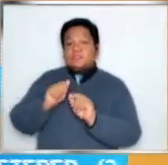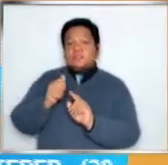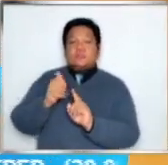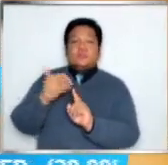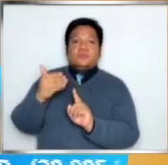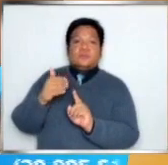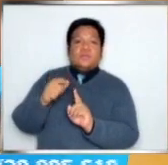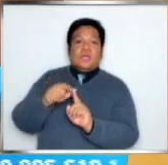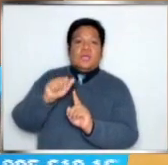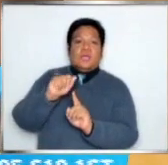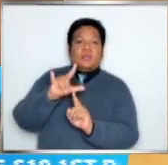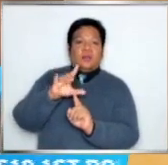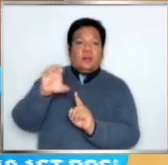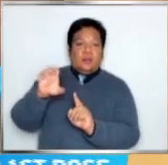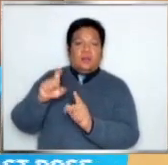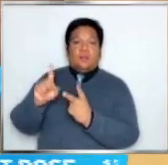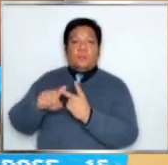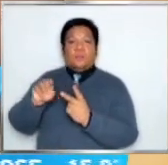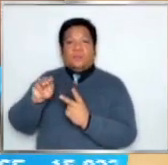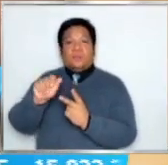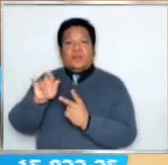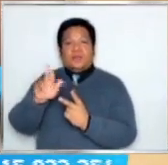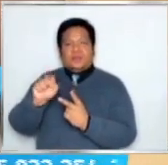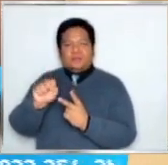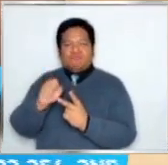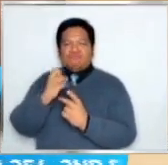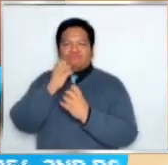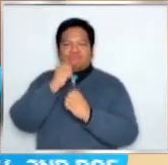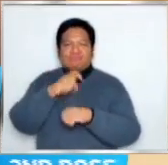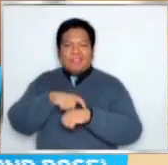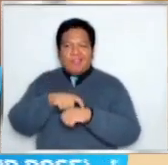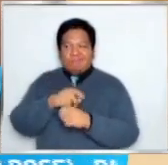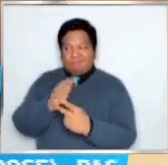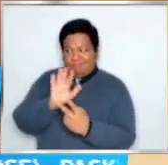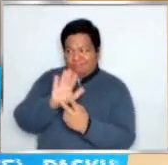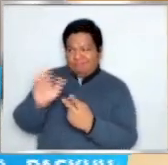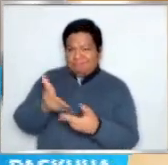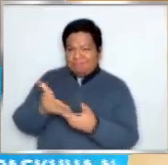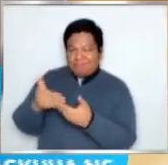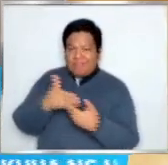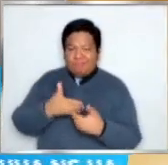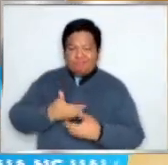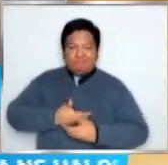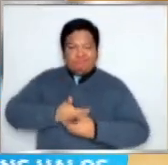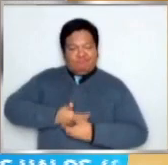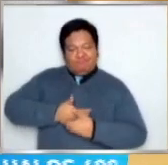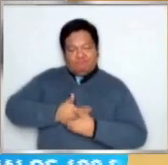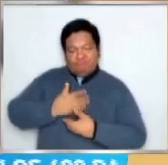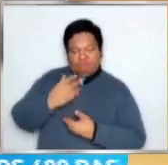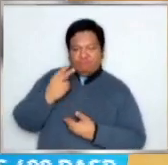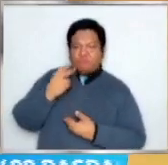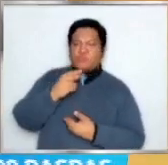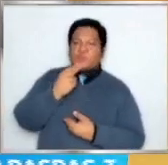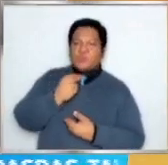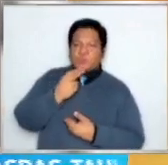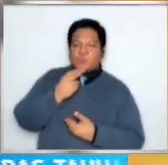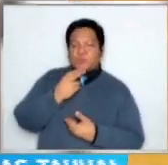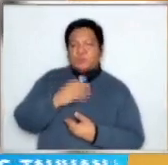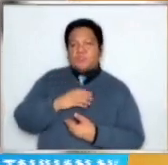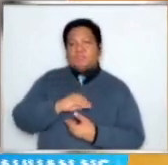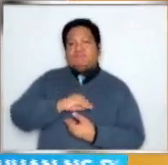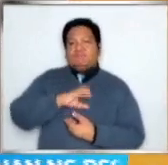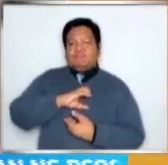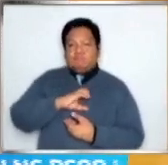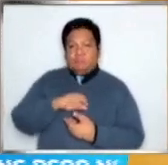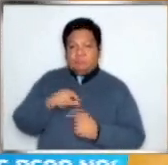Maricris Garcia ang makitang matulog ang kanika nilang baby sa kanilang dibdib. Nakatulog na nga si Baby Zandrine habang